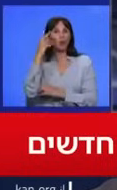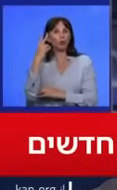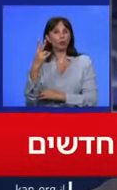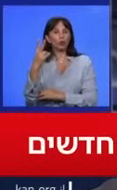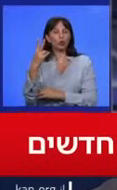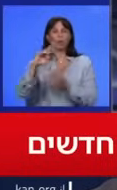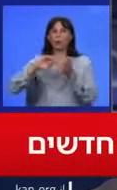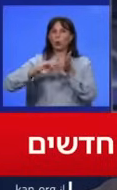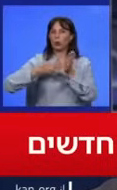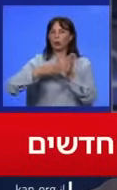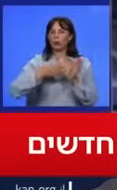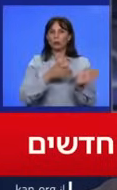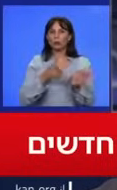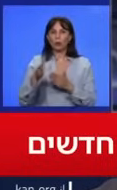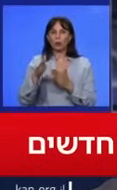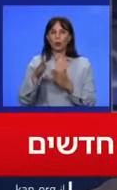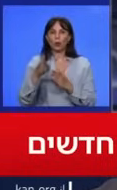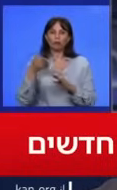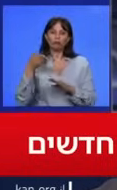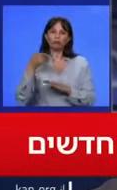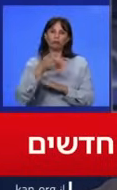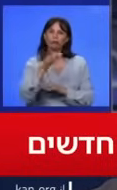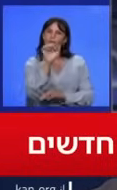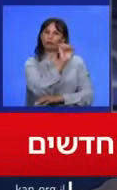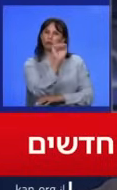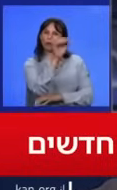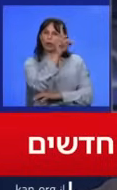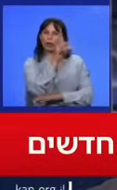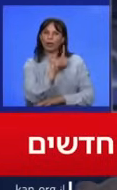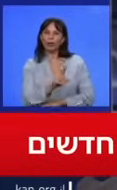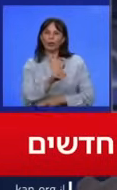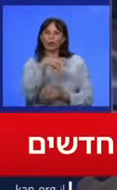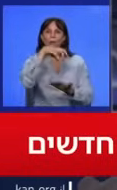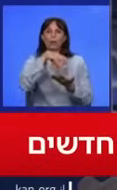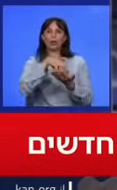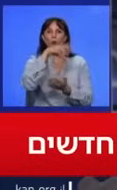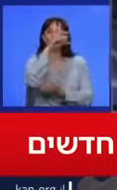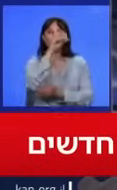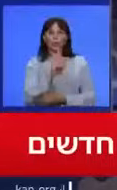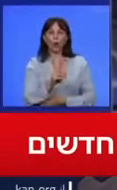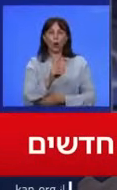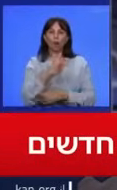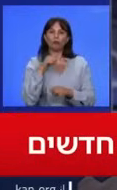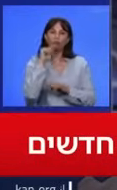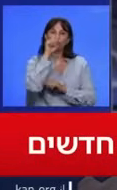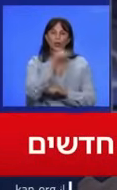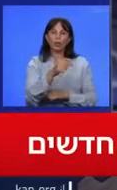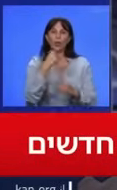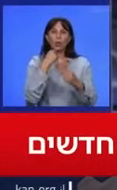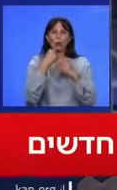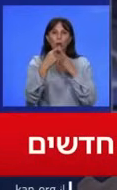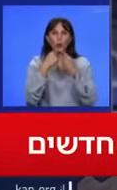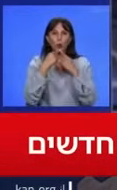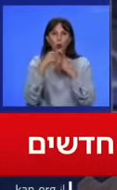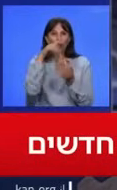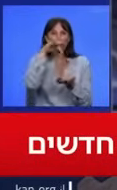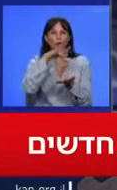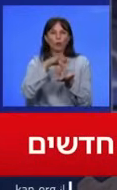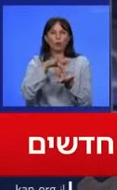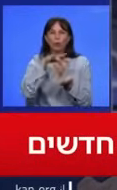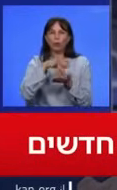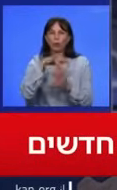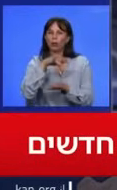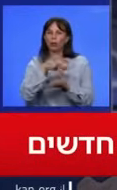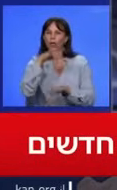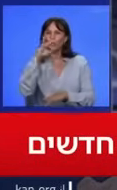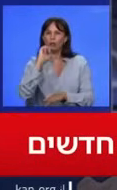ותוכנית מסודרת עם הפנים דרומה, היעד פיקוד דרום. הוא הגיע אל הדיונים והמקומות הרגישים והסודיים ביותר של